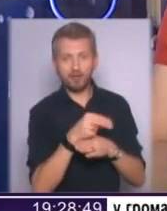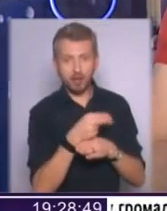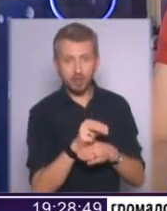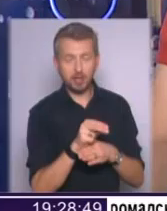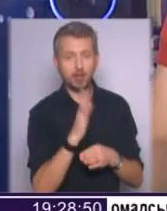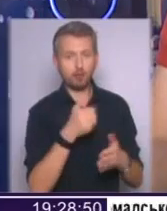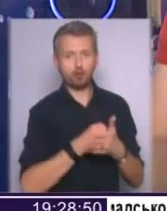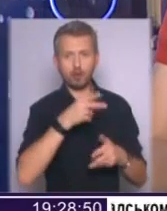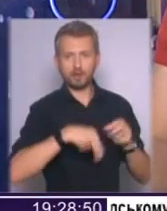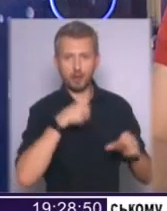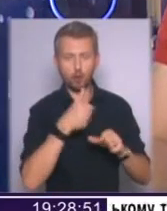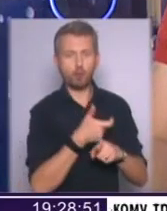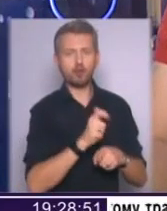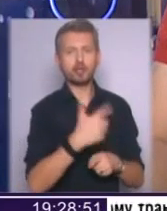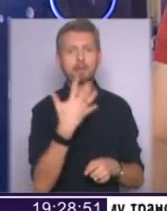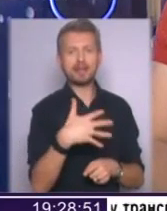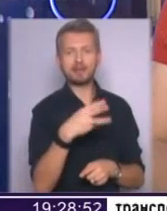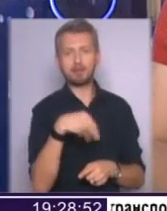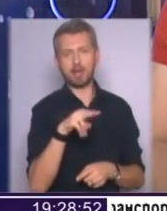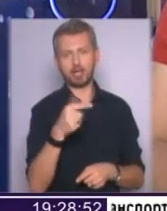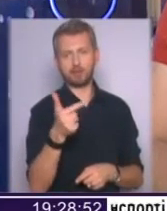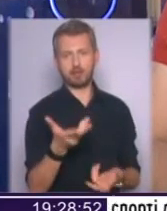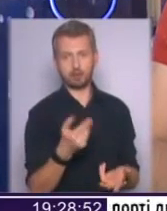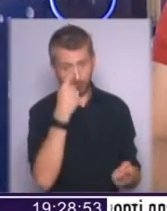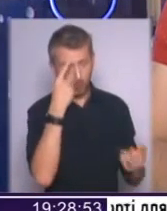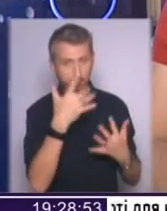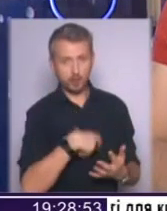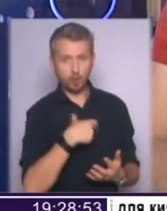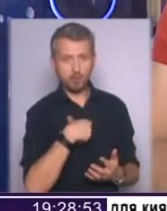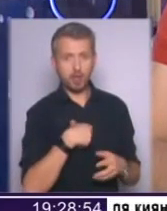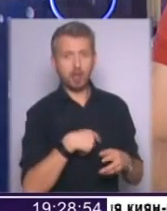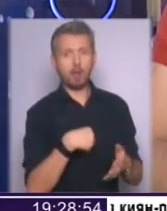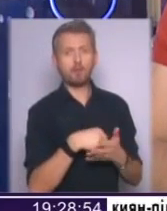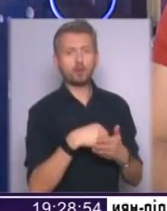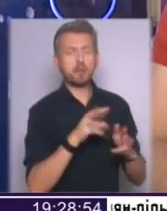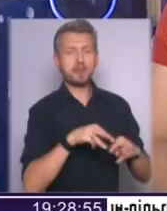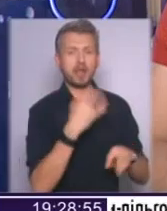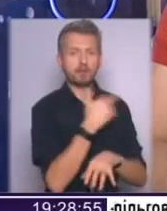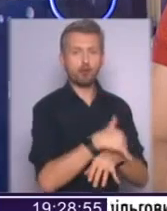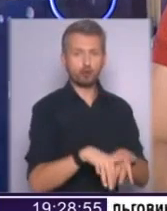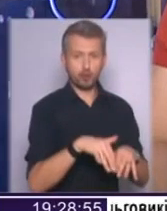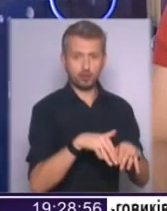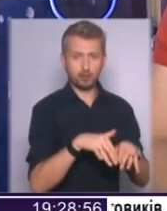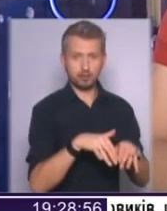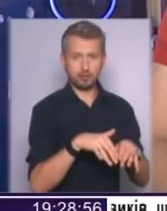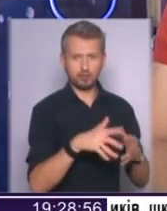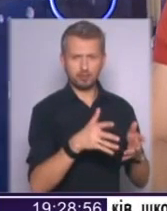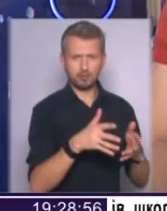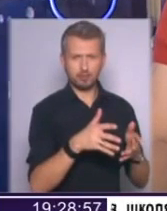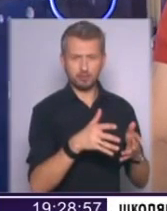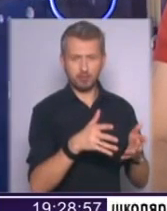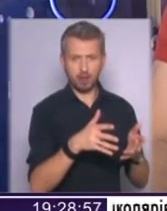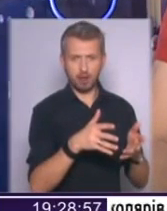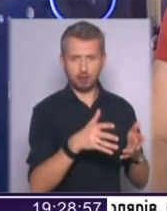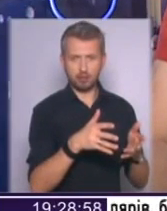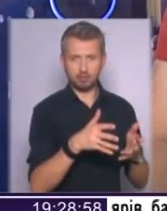десь до кінця року більше 50 мільярдів гривень. Тобто, уявіть собі, бюджет Міністерства, наприклад, освіти, там 18 мільярдів, десь там трошки, може, більше. А